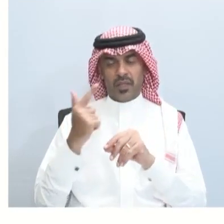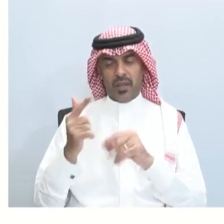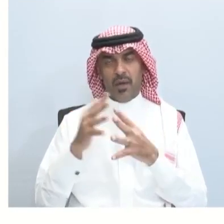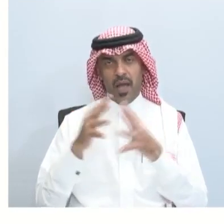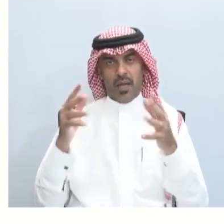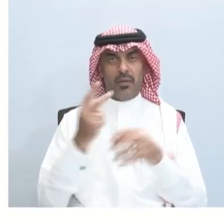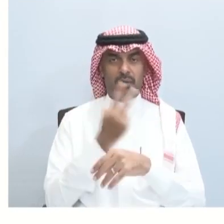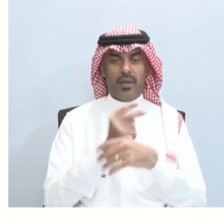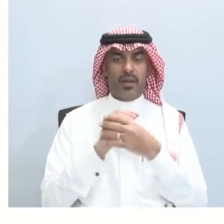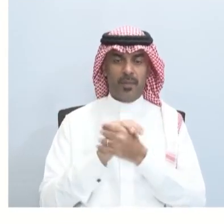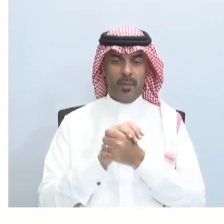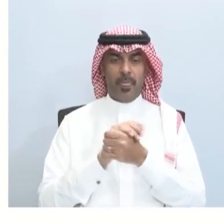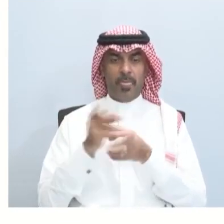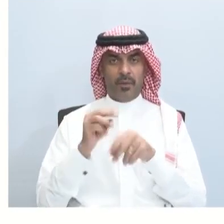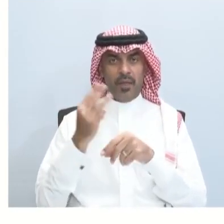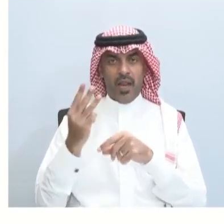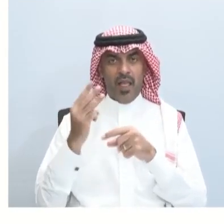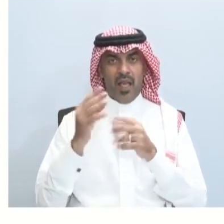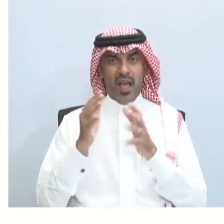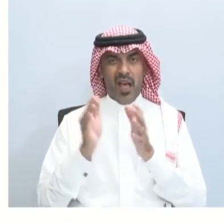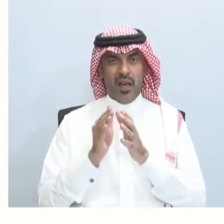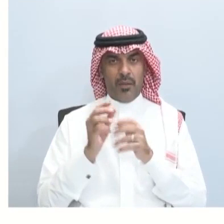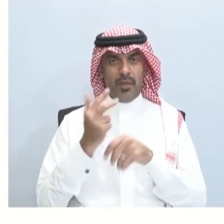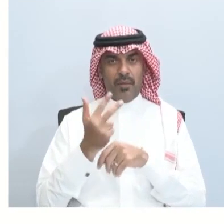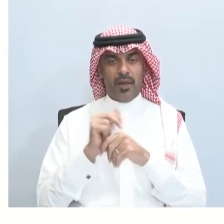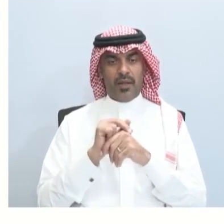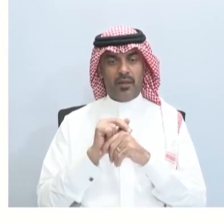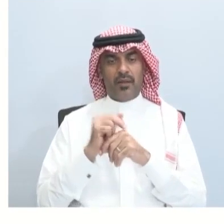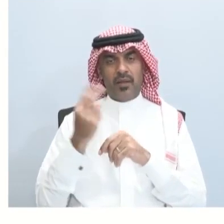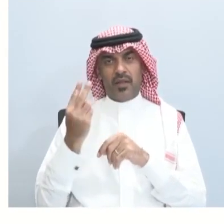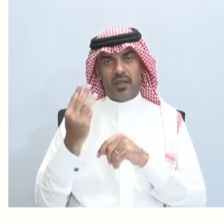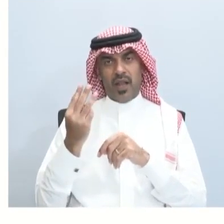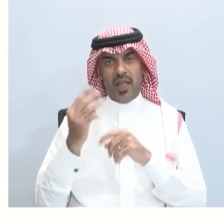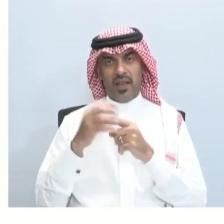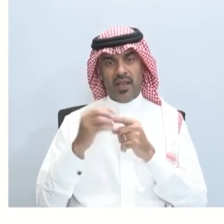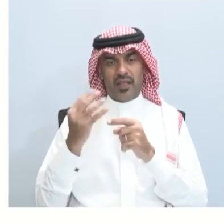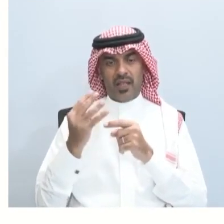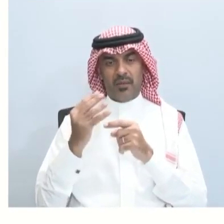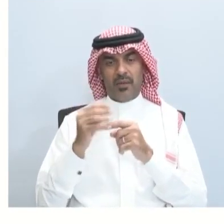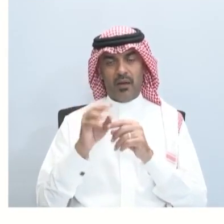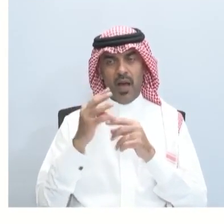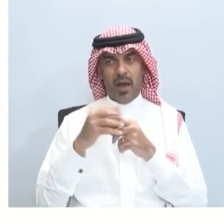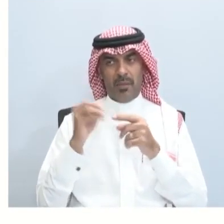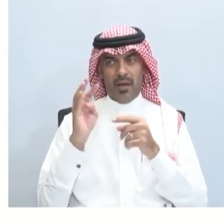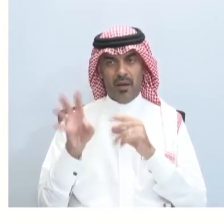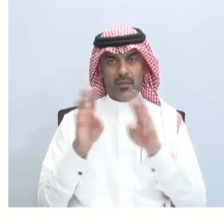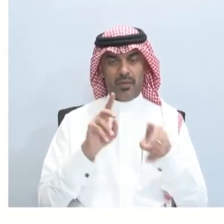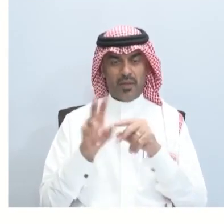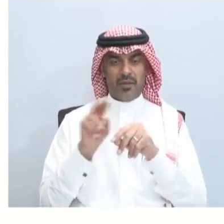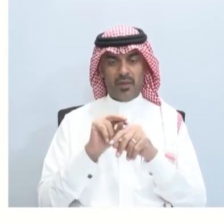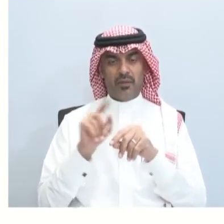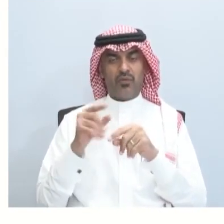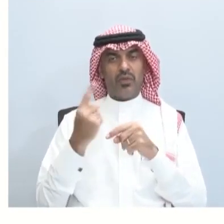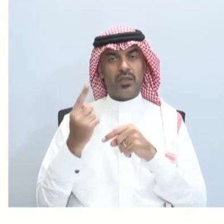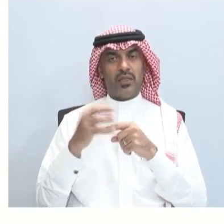من اثنان وكذلك اذا كان ثلاثه اقل من ثمانيه اذا طرحنا اربعه من الطرفين ستبقى سالب واحد اقل